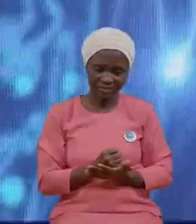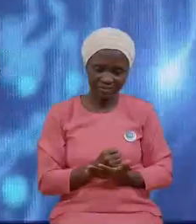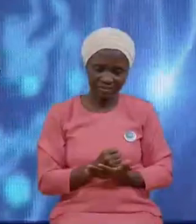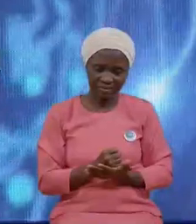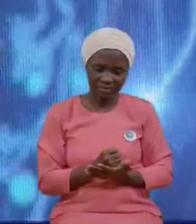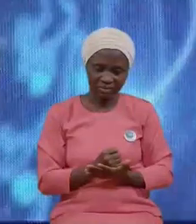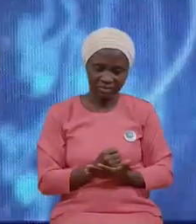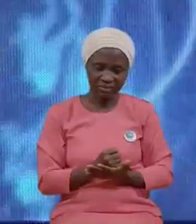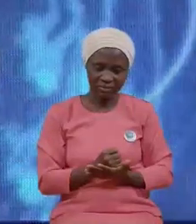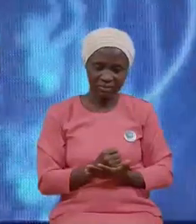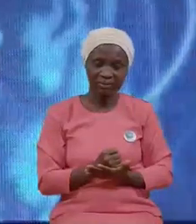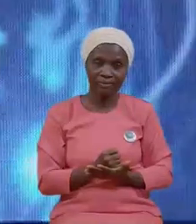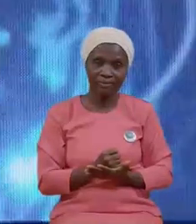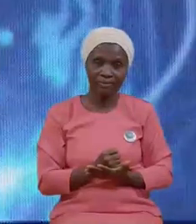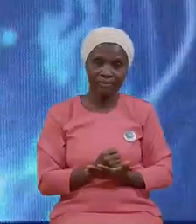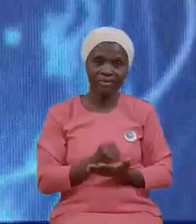Amen.